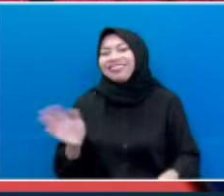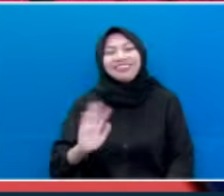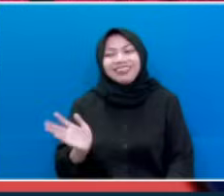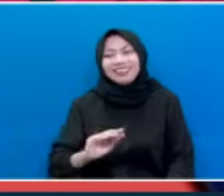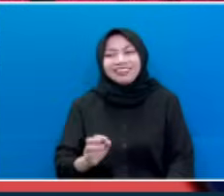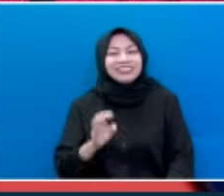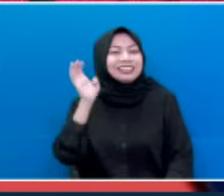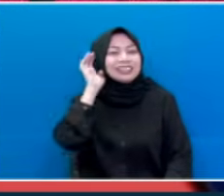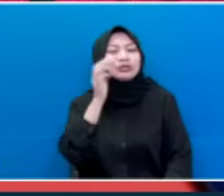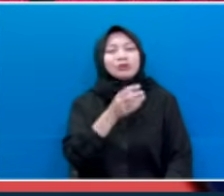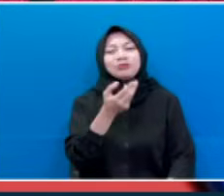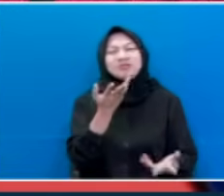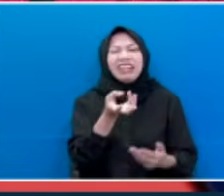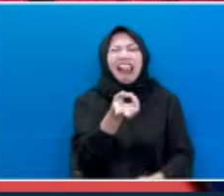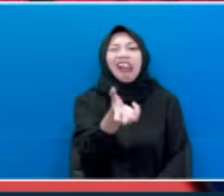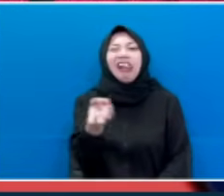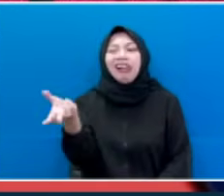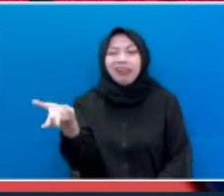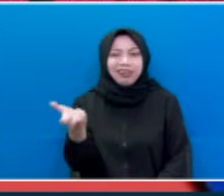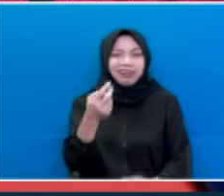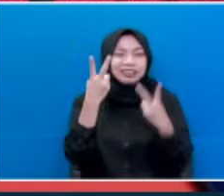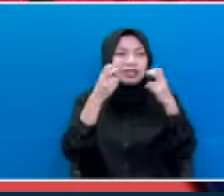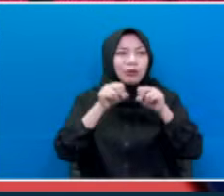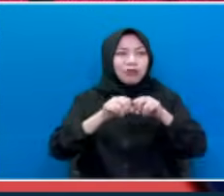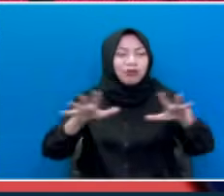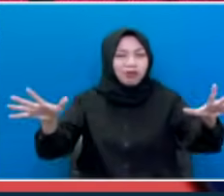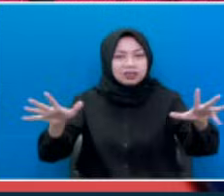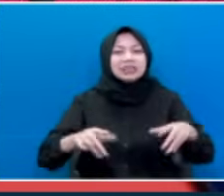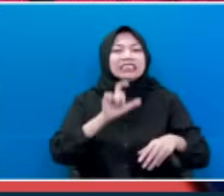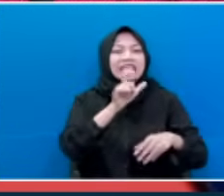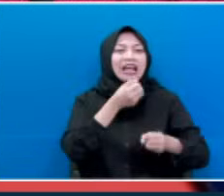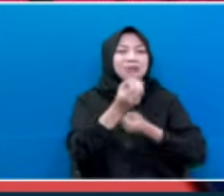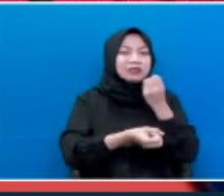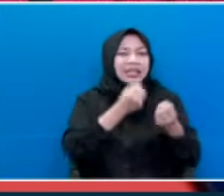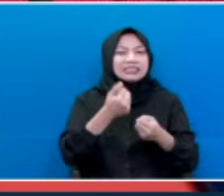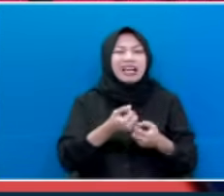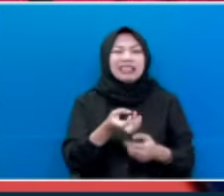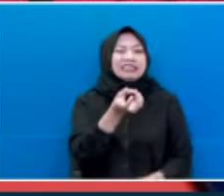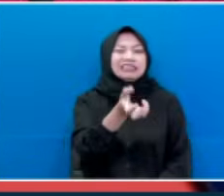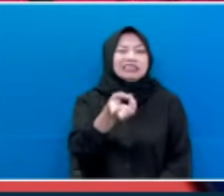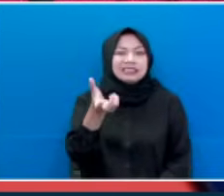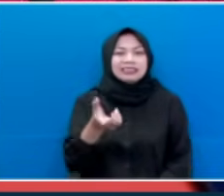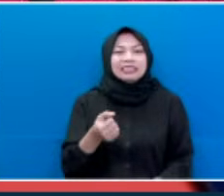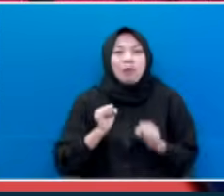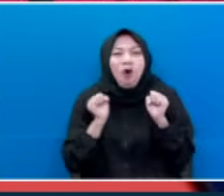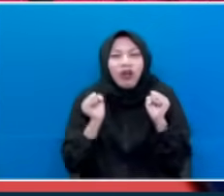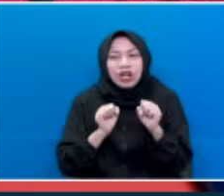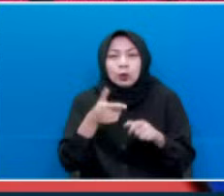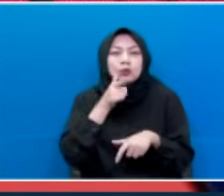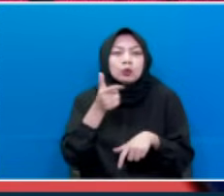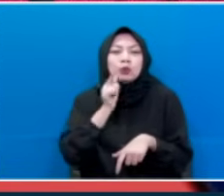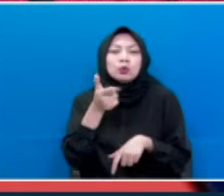seperti yang ada di tiktok gitu kan kemasannya harus receh kemasannya harus gemoy katanya kan gitu